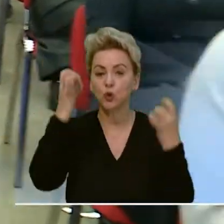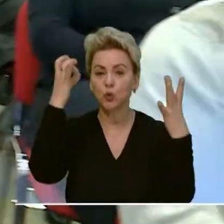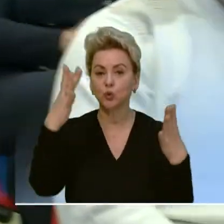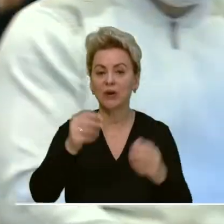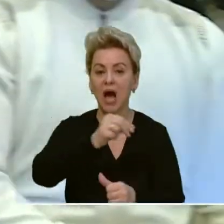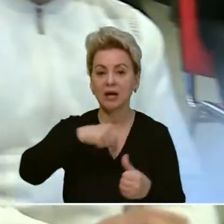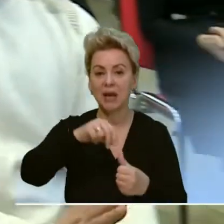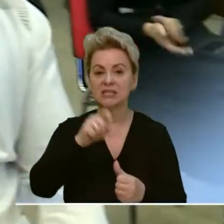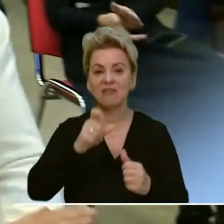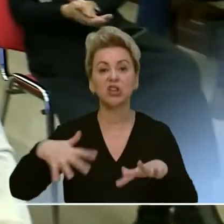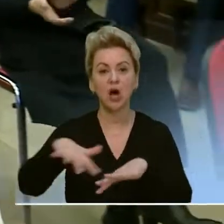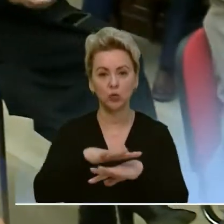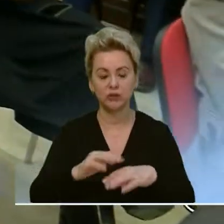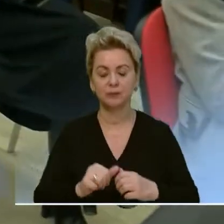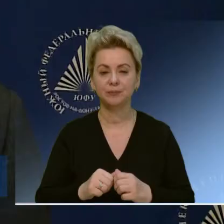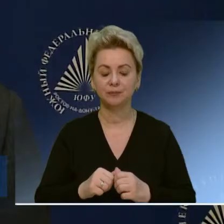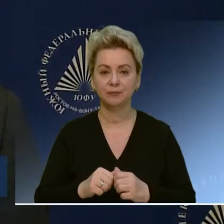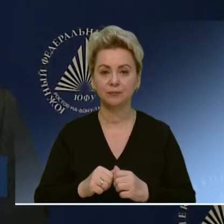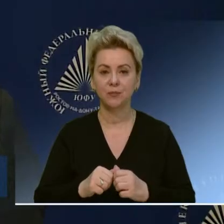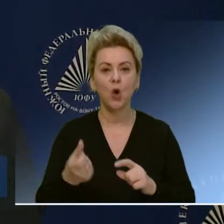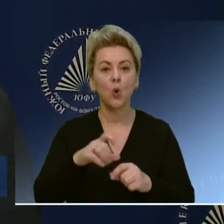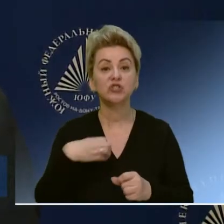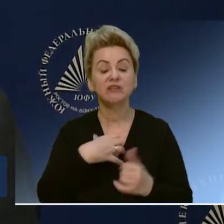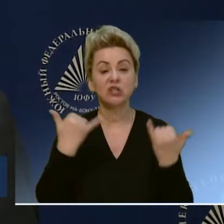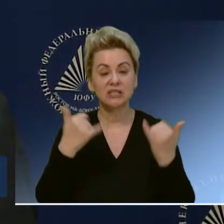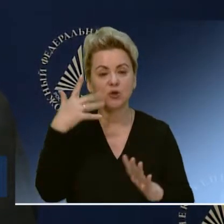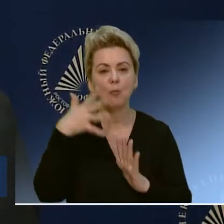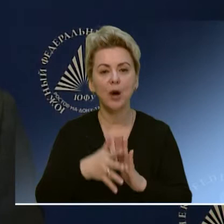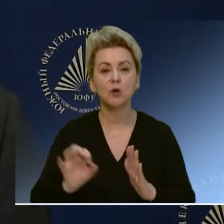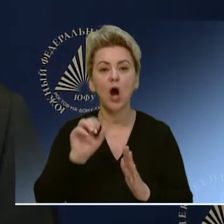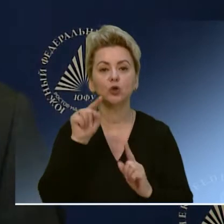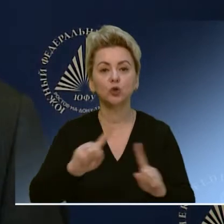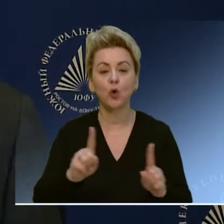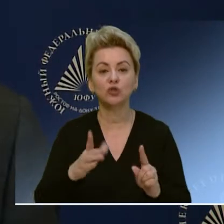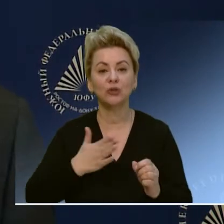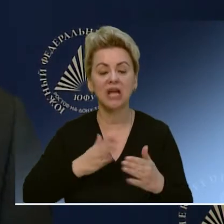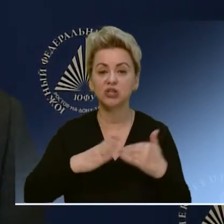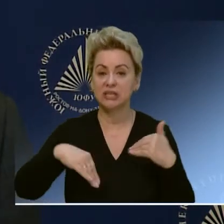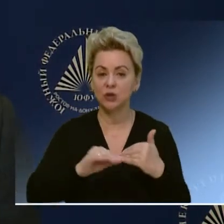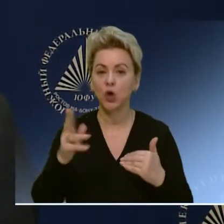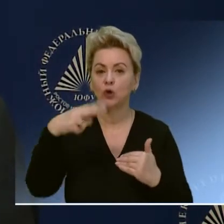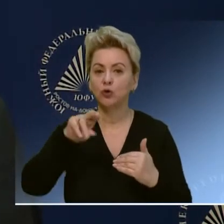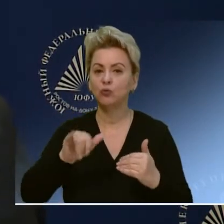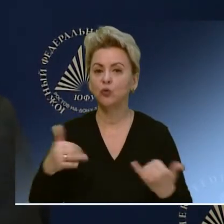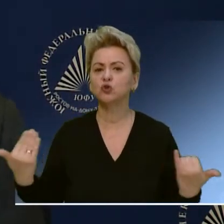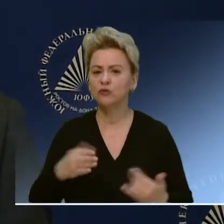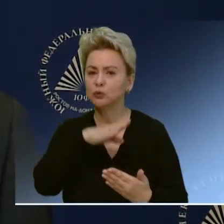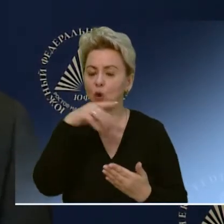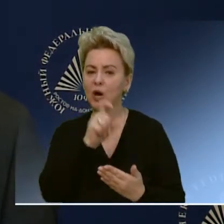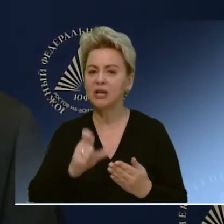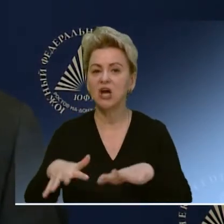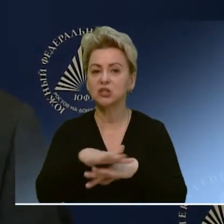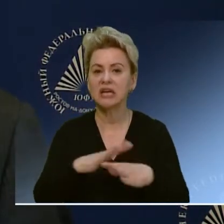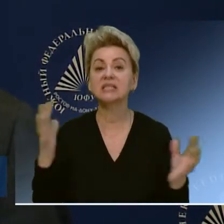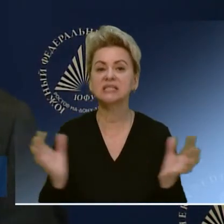культуры армянского народа. Очень важно сегодня понимать о том, что на Донской земле и в Южном федеральном округе проживает очень много народов. И очень